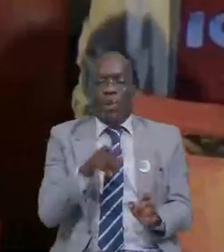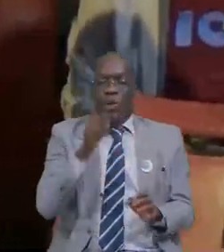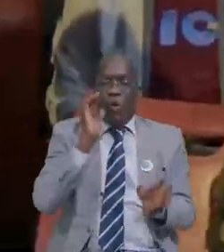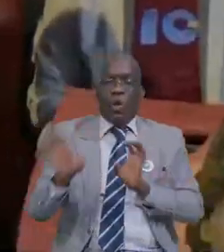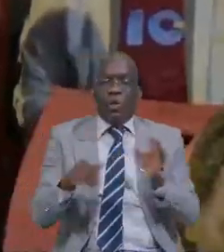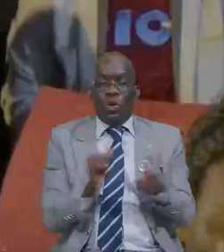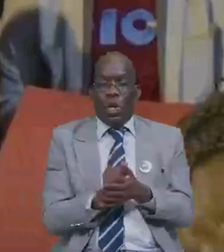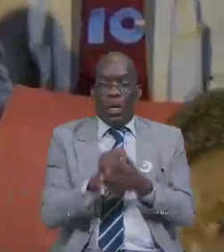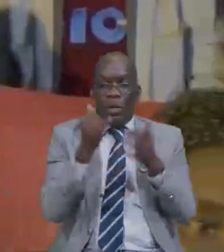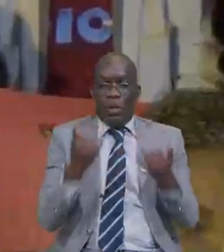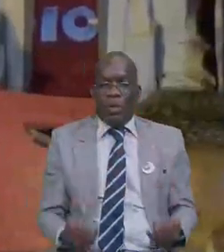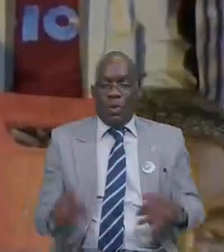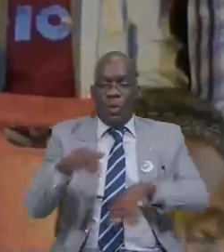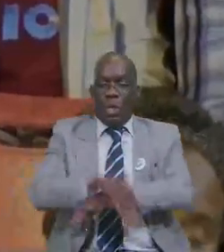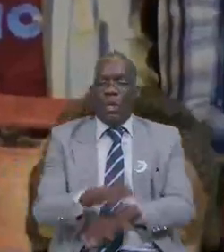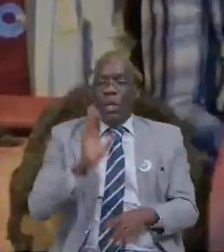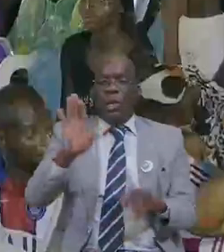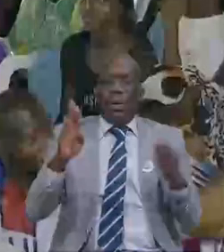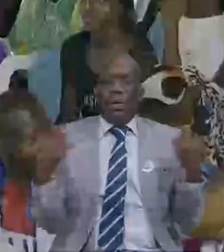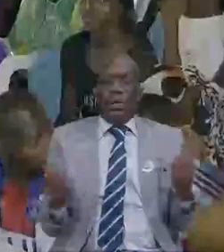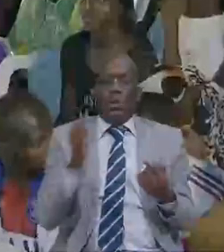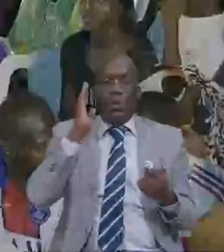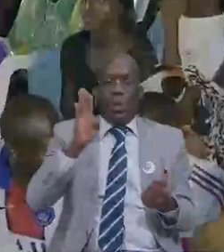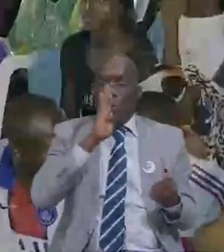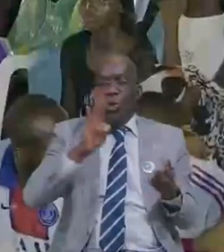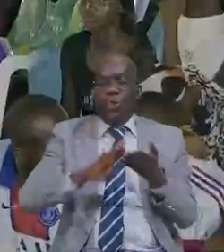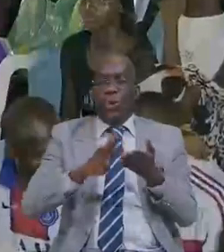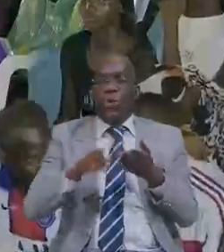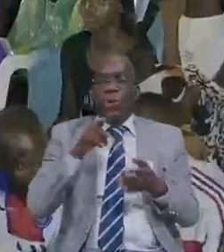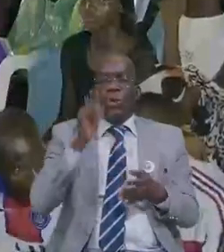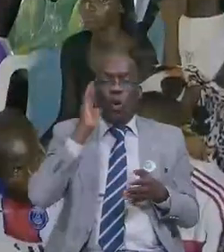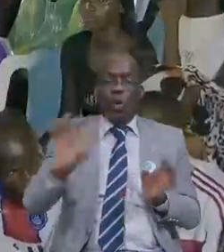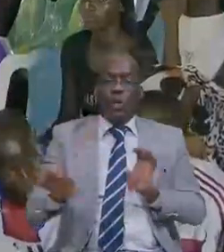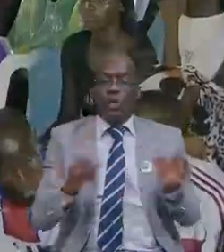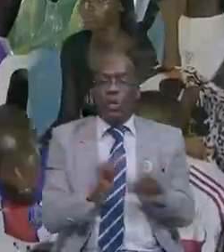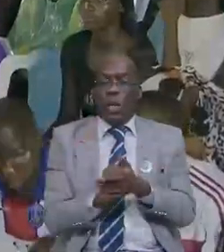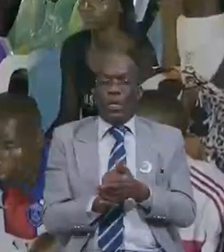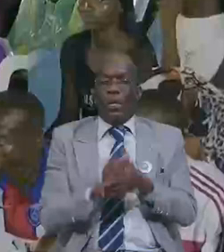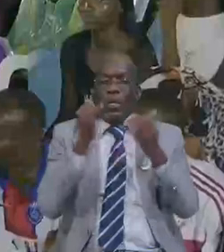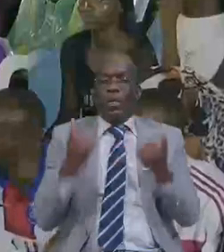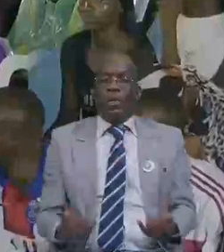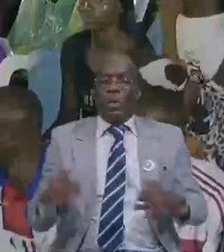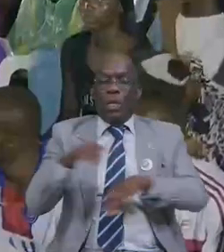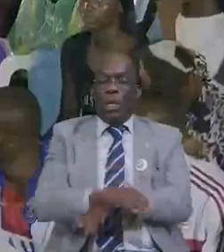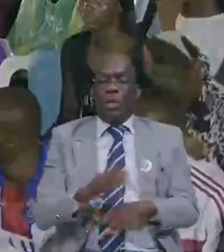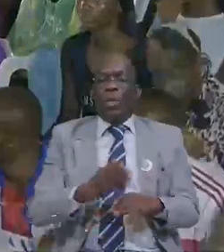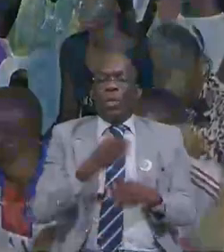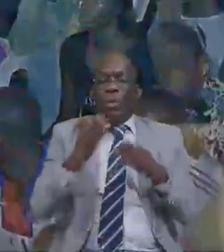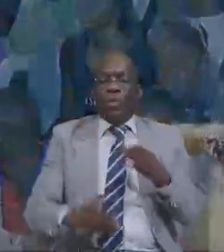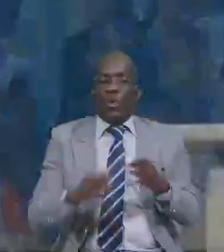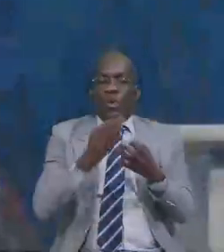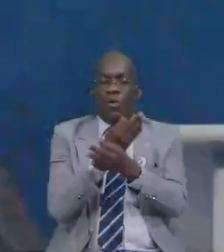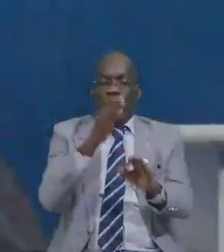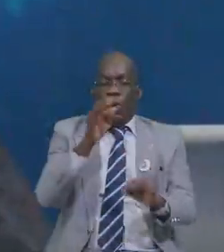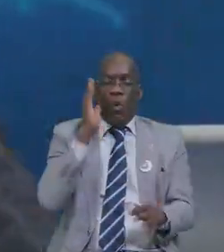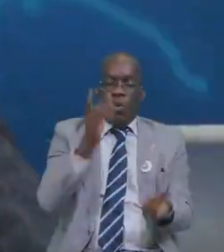ce soir. Et tes péchés seront pardonnés. Et tu le feras ce soir. Et la libération totale viendra pour